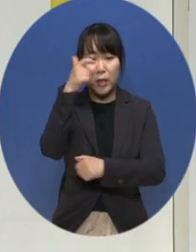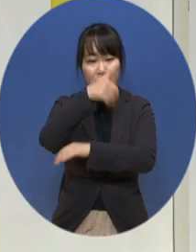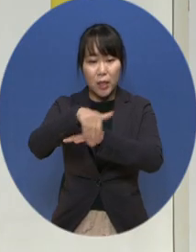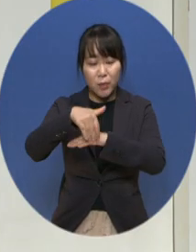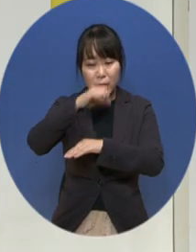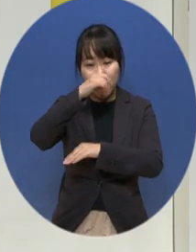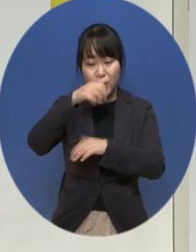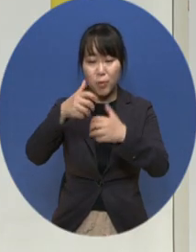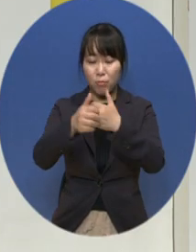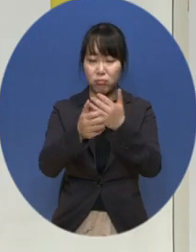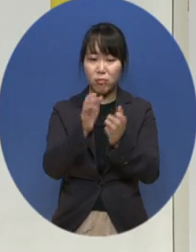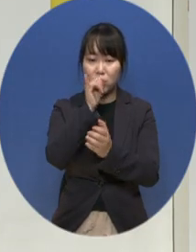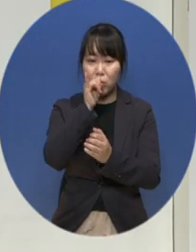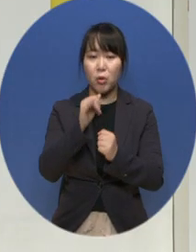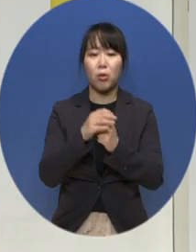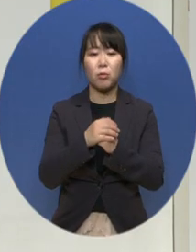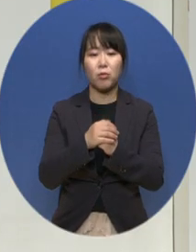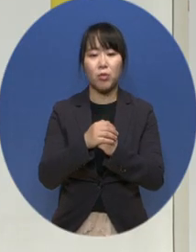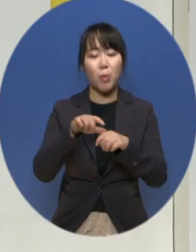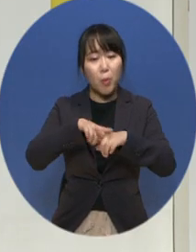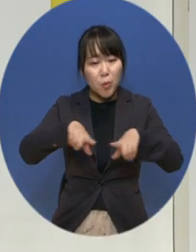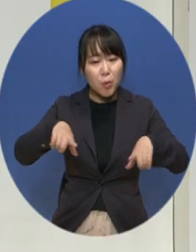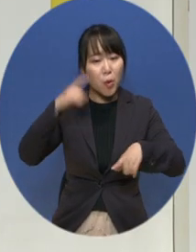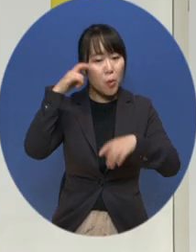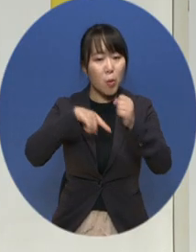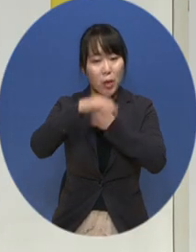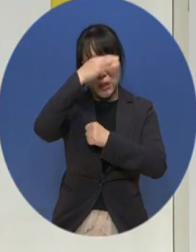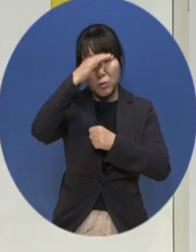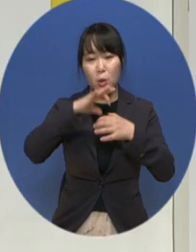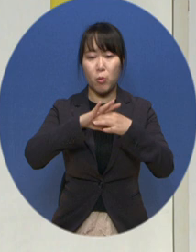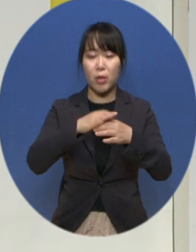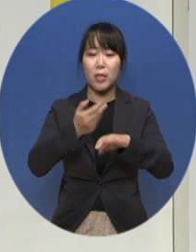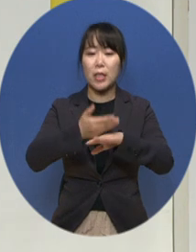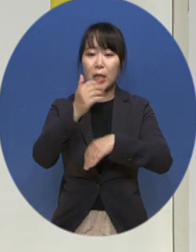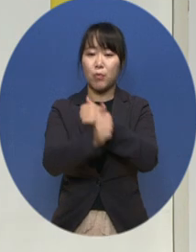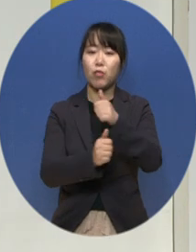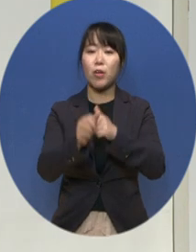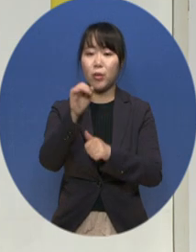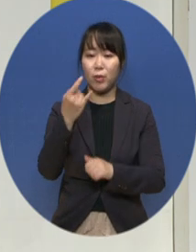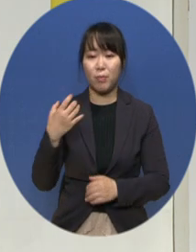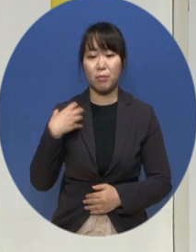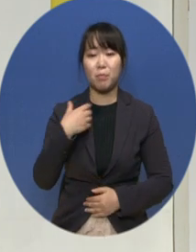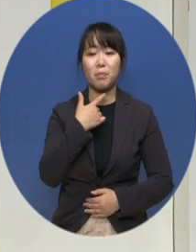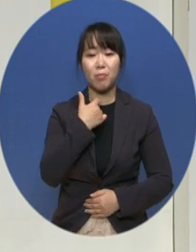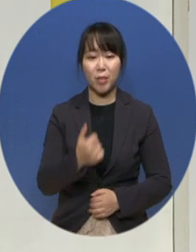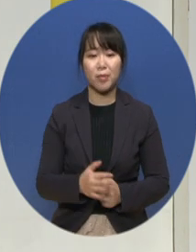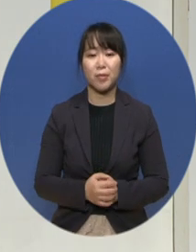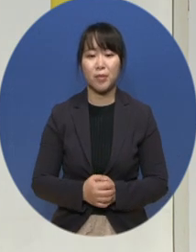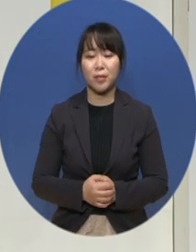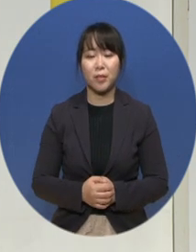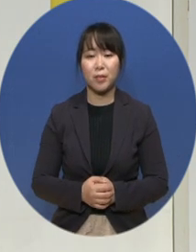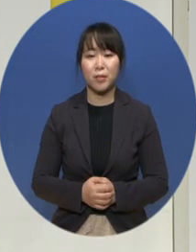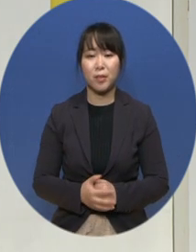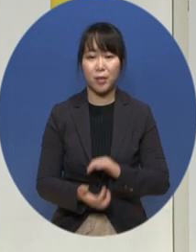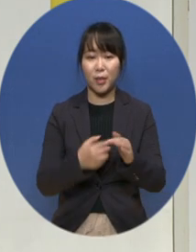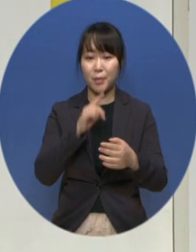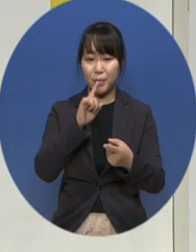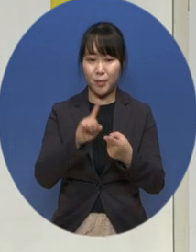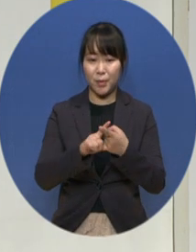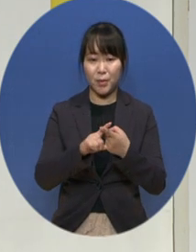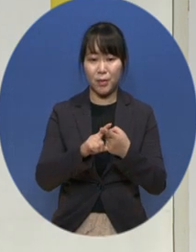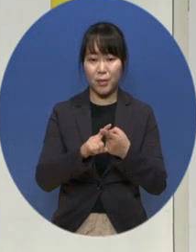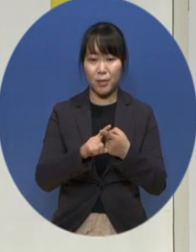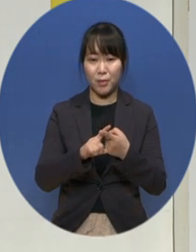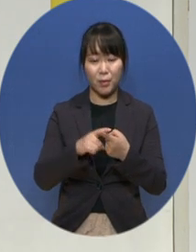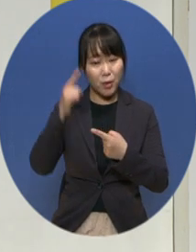주로 잇어 또는 과학기술과 관련된 상임위 있었습니다 4 그래서 이제 과학기술